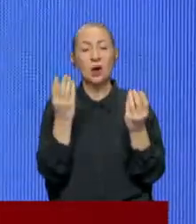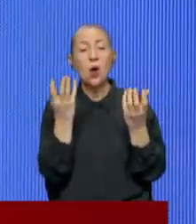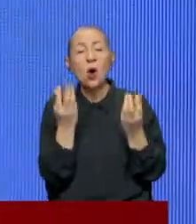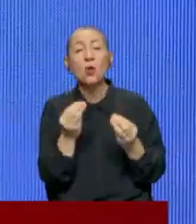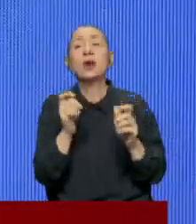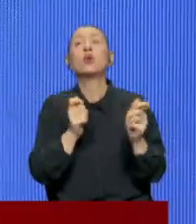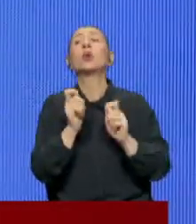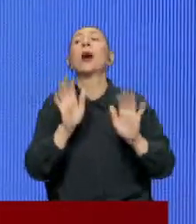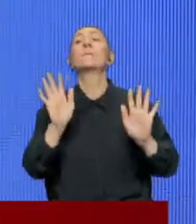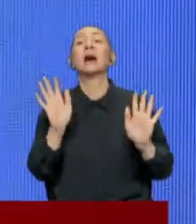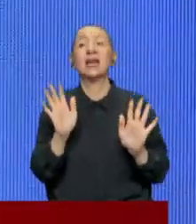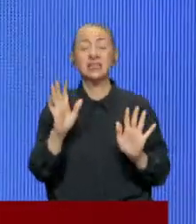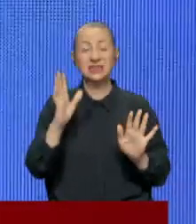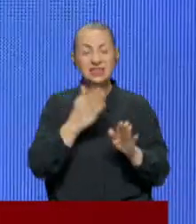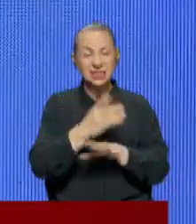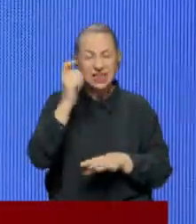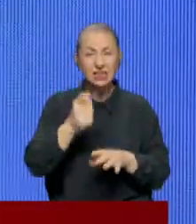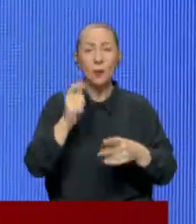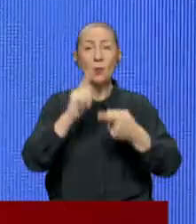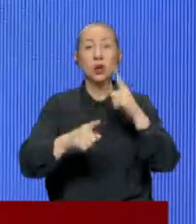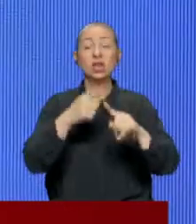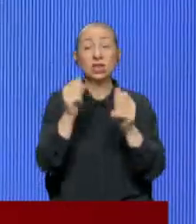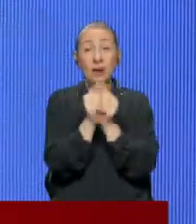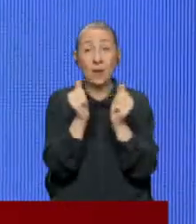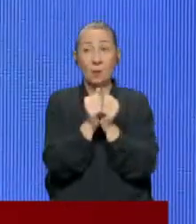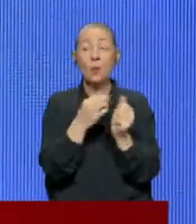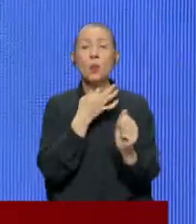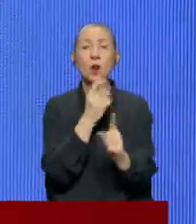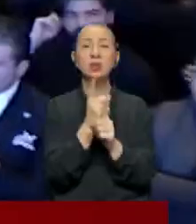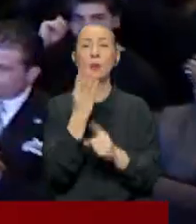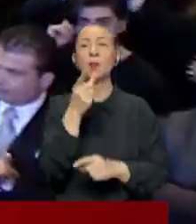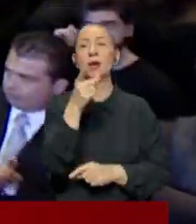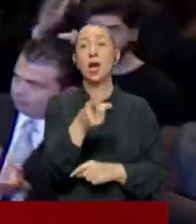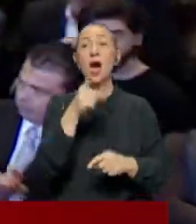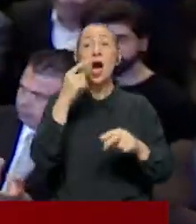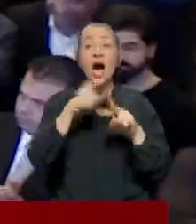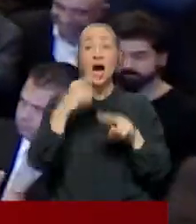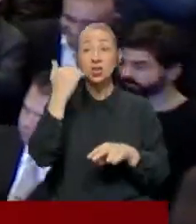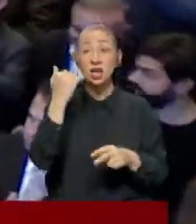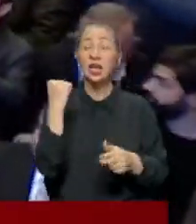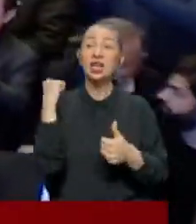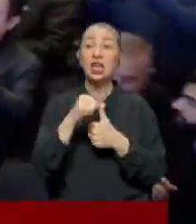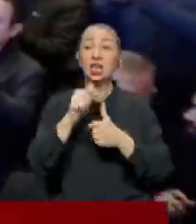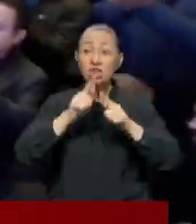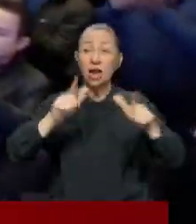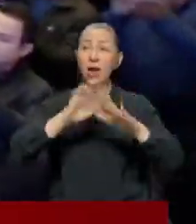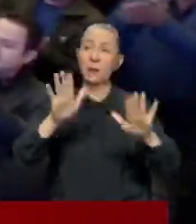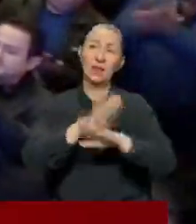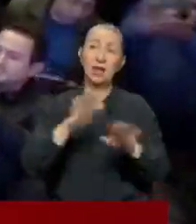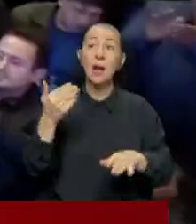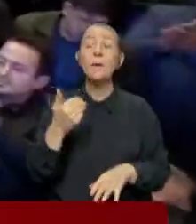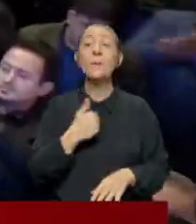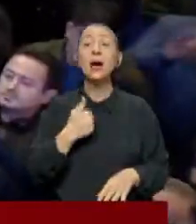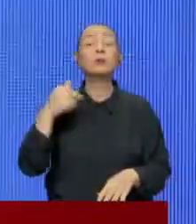için kullanmayan sahici siyasetçilerle muhatap olmaktır. Akşener sözlerini yine çağrı yaparak bitirdi.